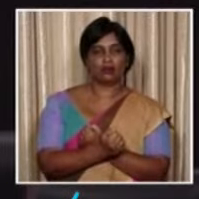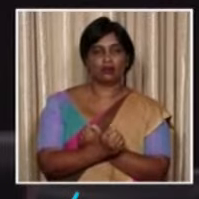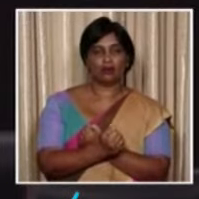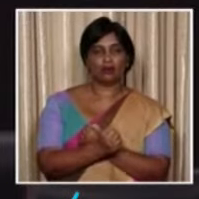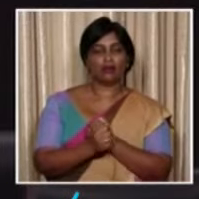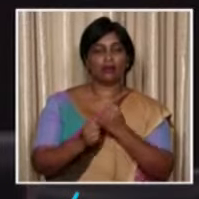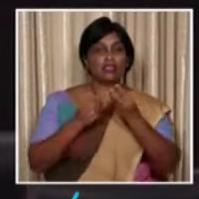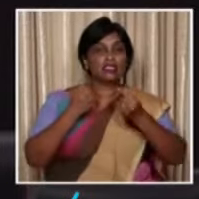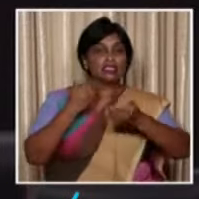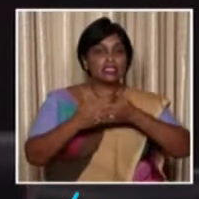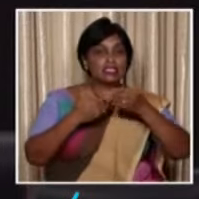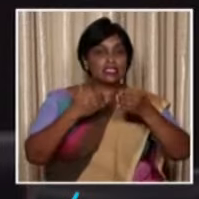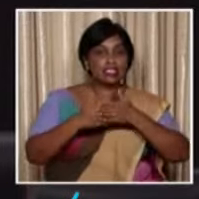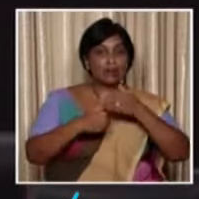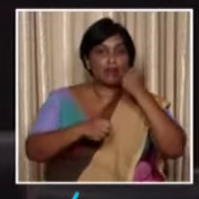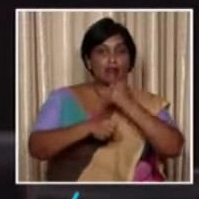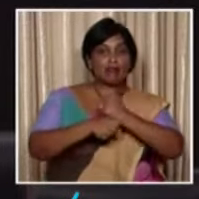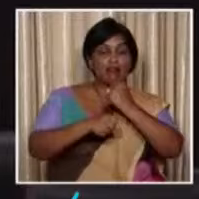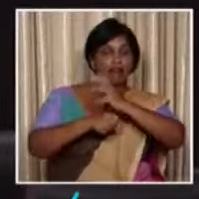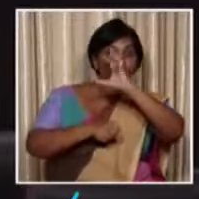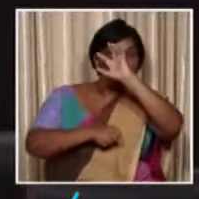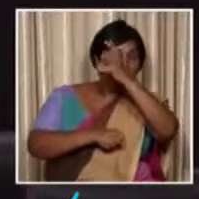संस्था सिमेंति वाले तीन राज्य लांचने